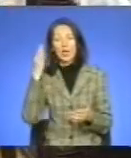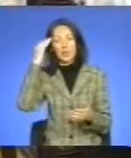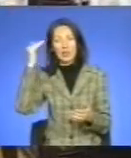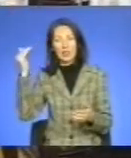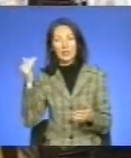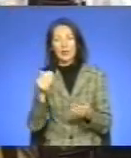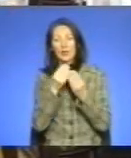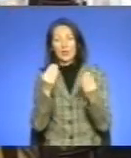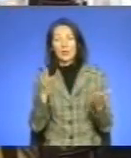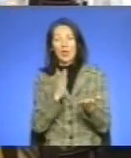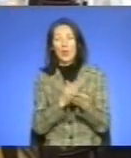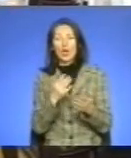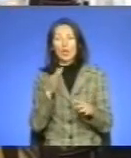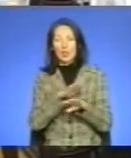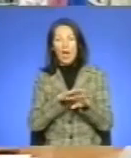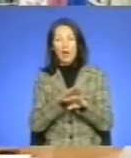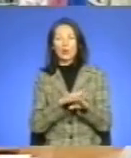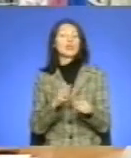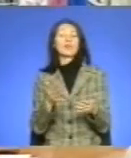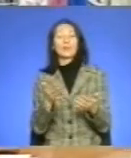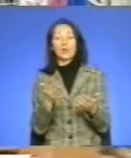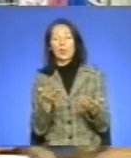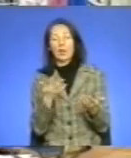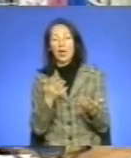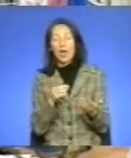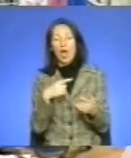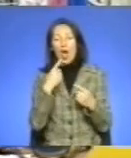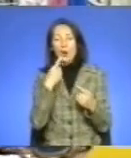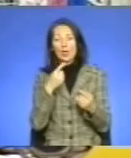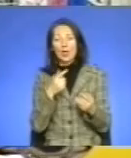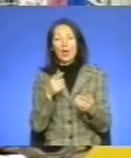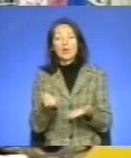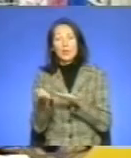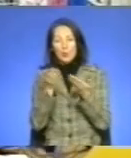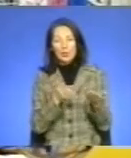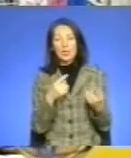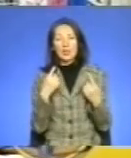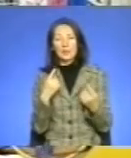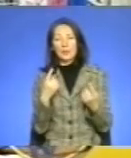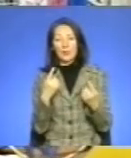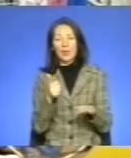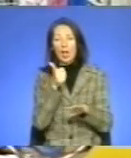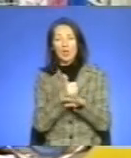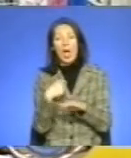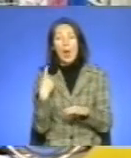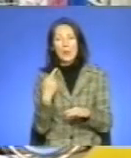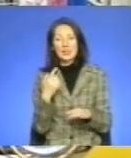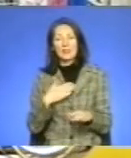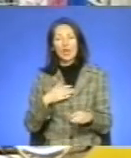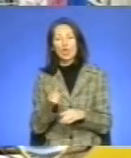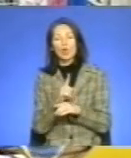народне визнання, про що говорять відгуки. Запросили сюди провідних майстрів з нашої Тернопільської області,